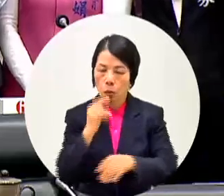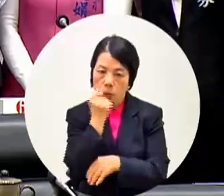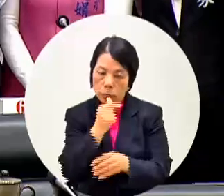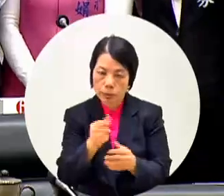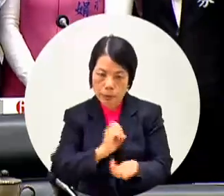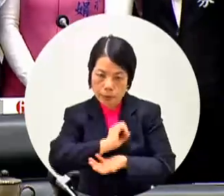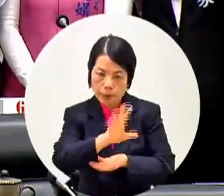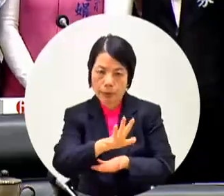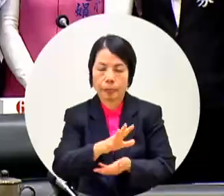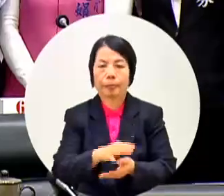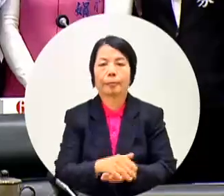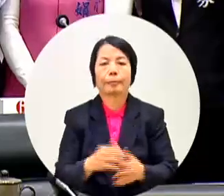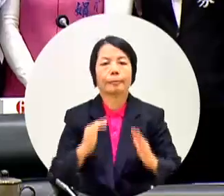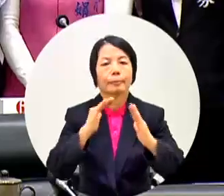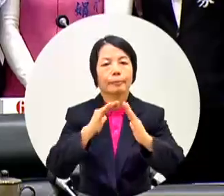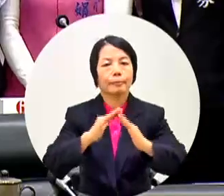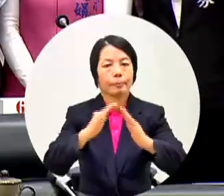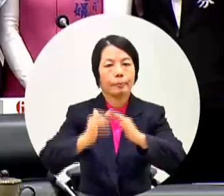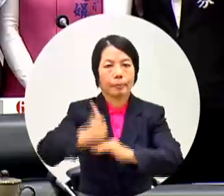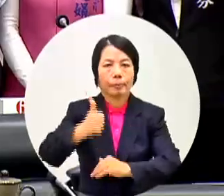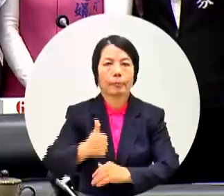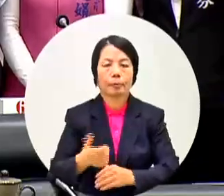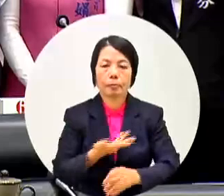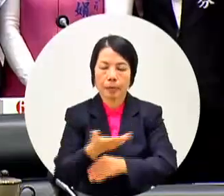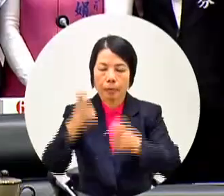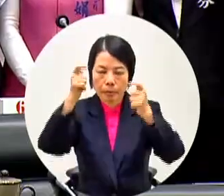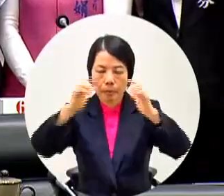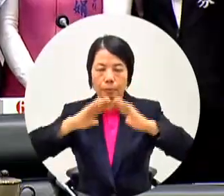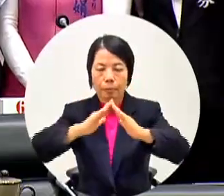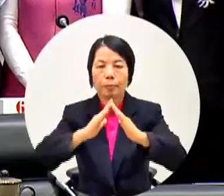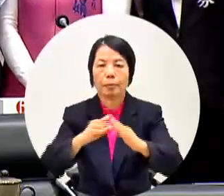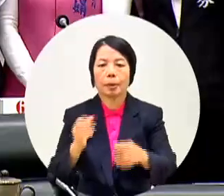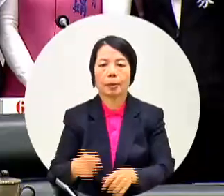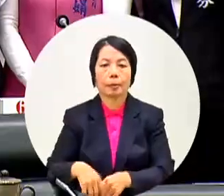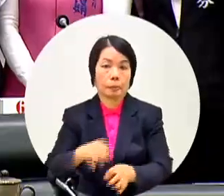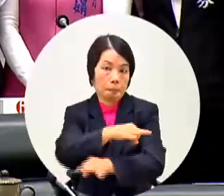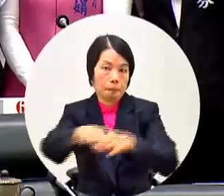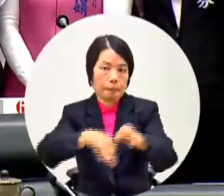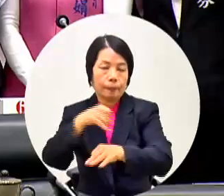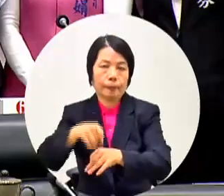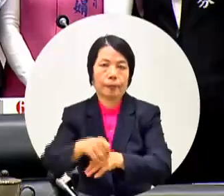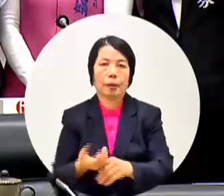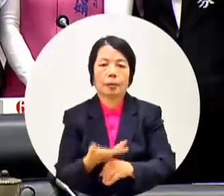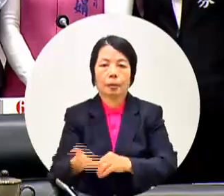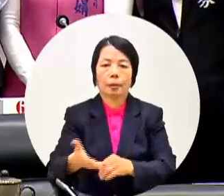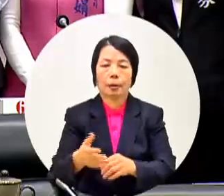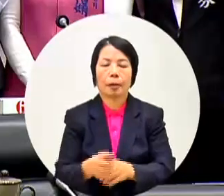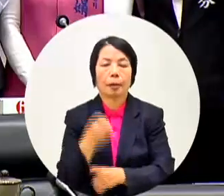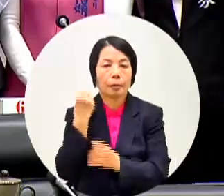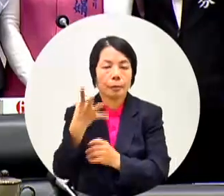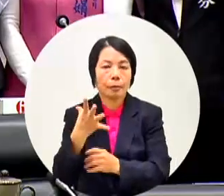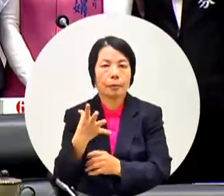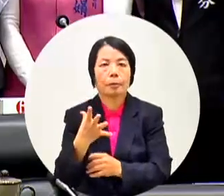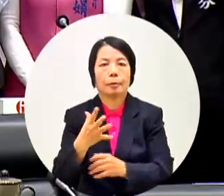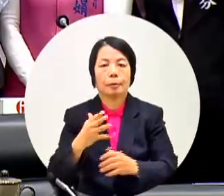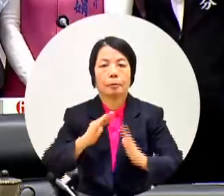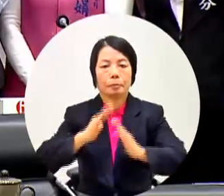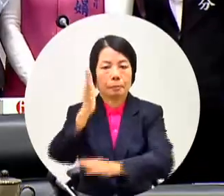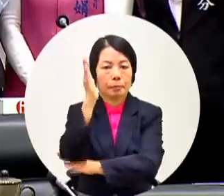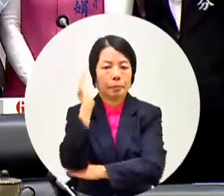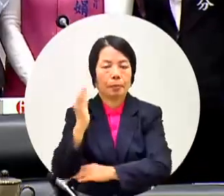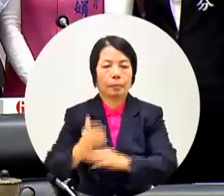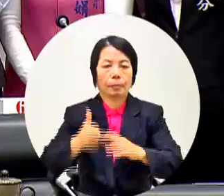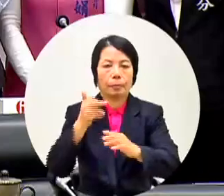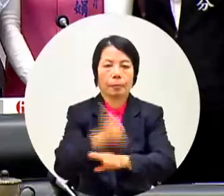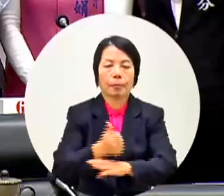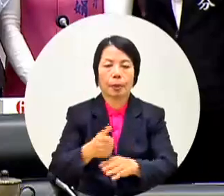我们高雄的庶民经济可以在市长新政府的一个团队里面真的发扬光大，然后有一个亮